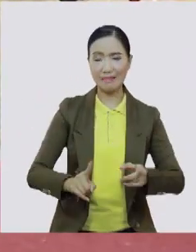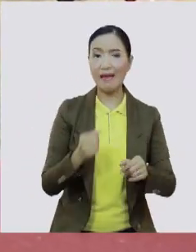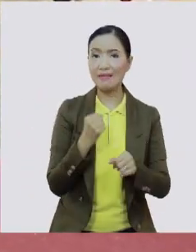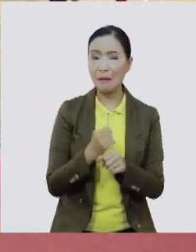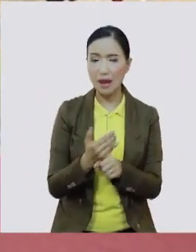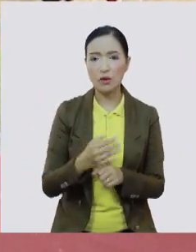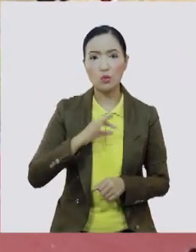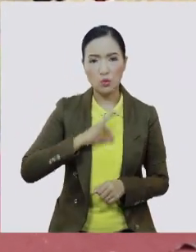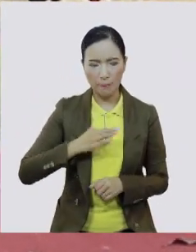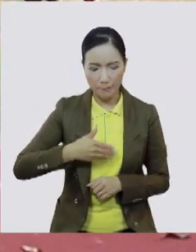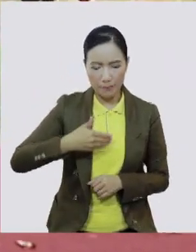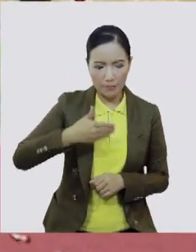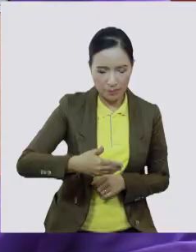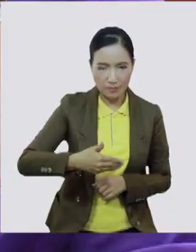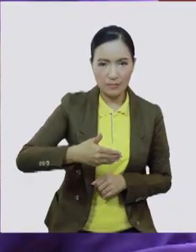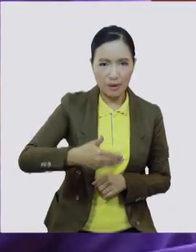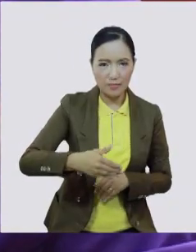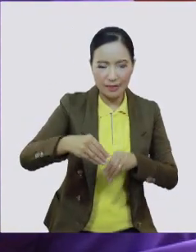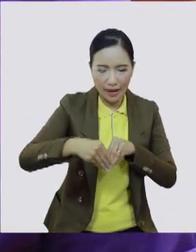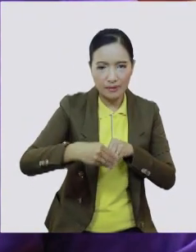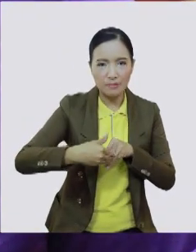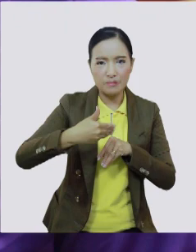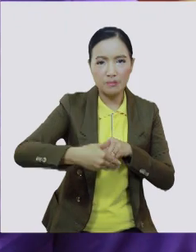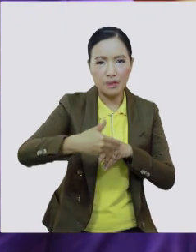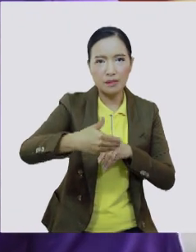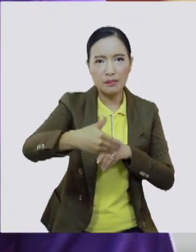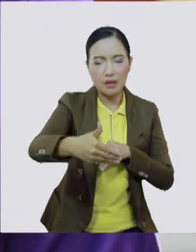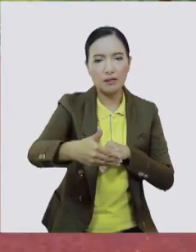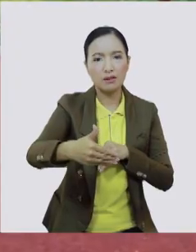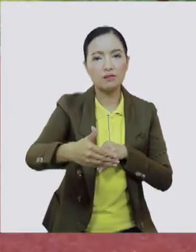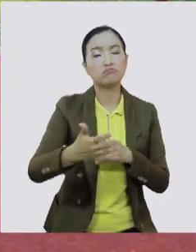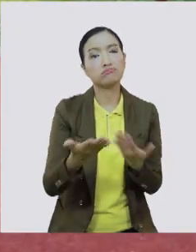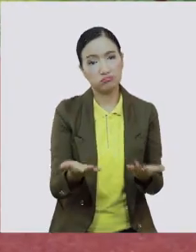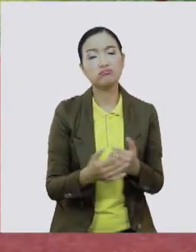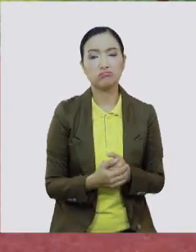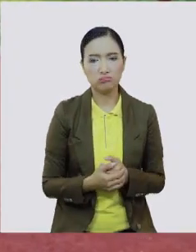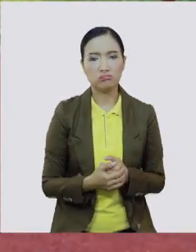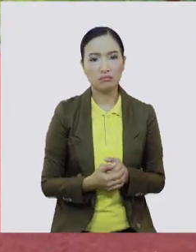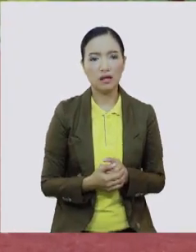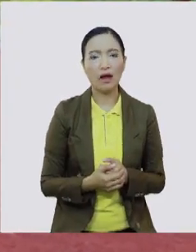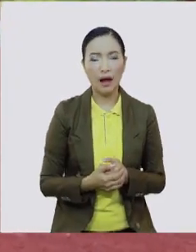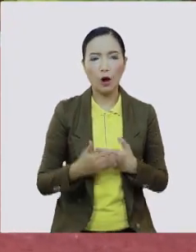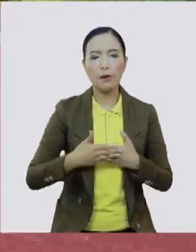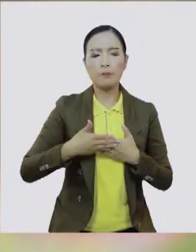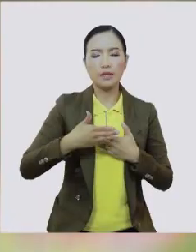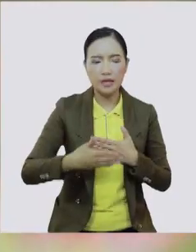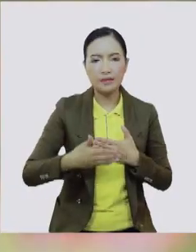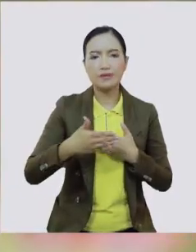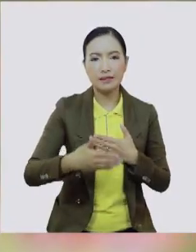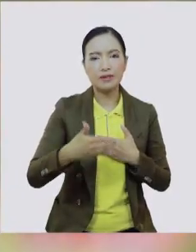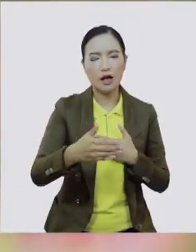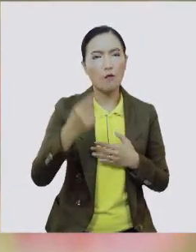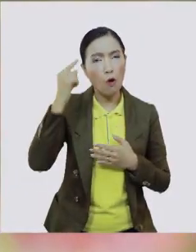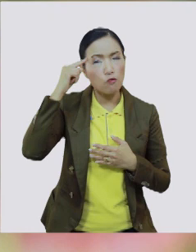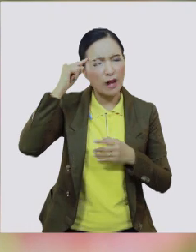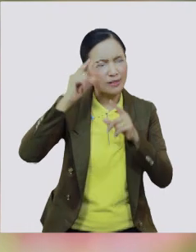รู้สึกนั้นน่ะเป็นแค่ระยะใกล้ๆตรงไหนเมื่อไหร่ที่เราจะไปถึงเมื่อนั้นแหละก็คือเป้าหมายของเรา คืออาจ